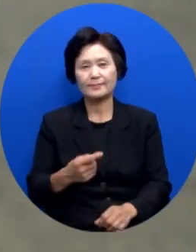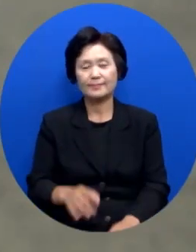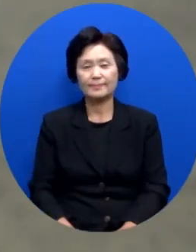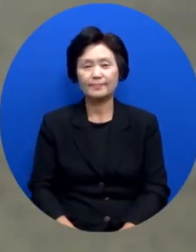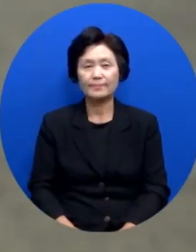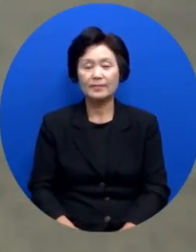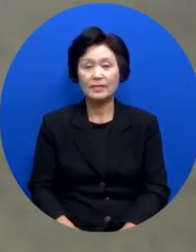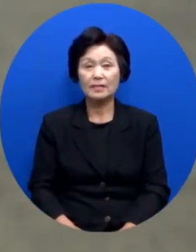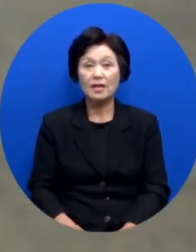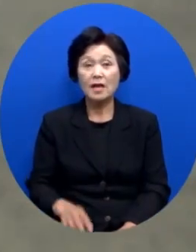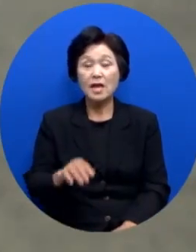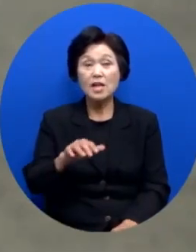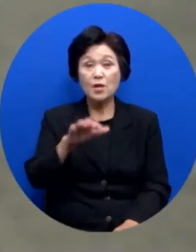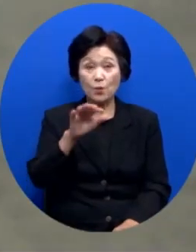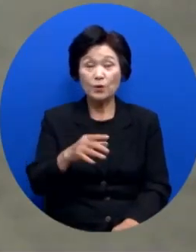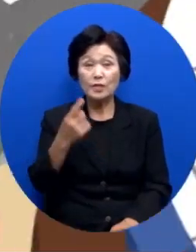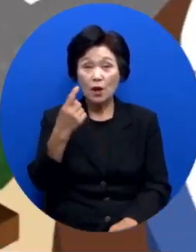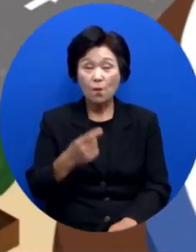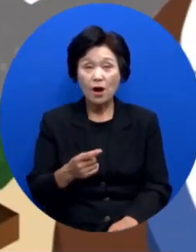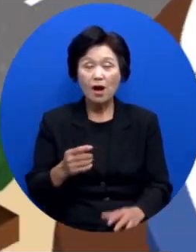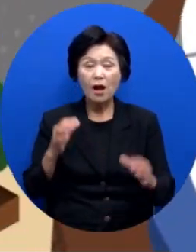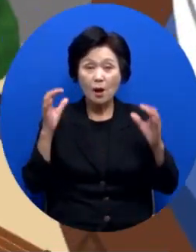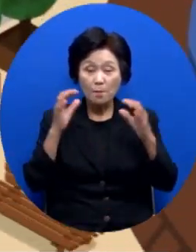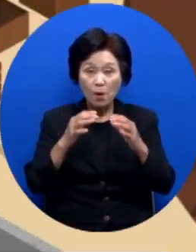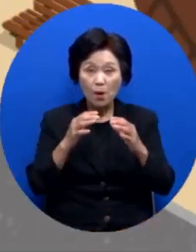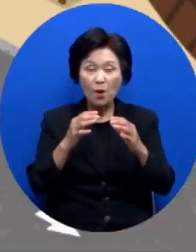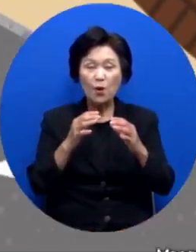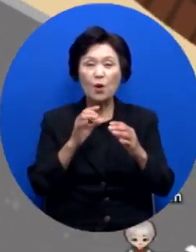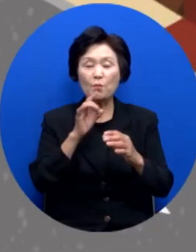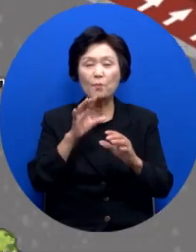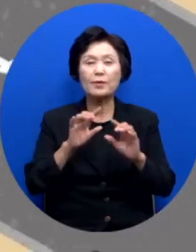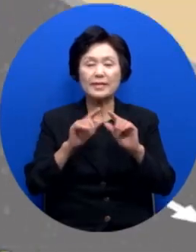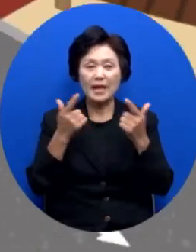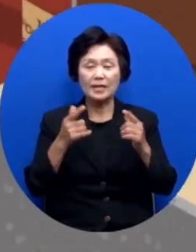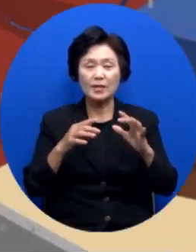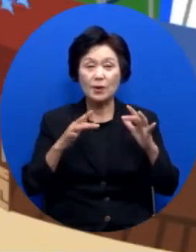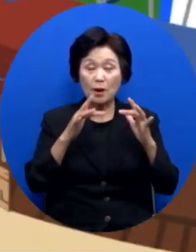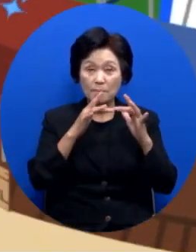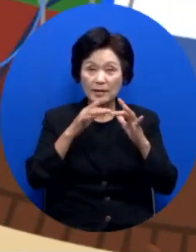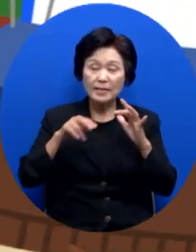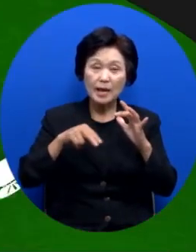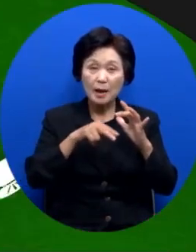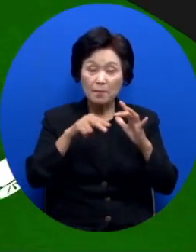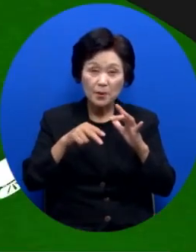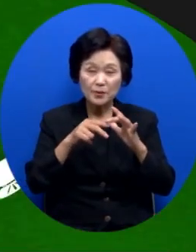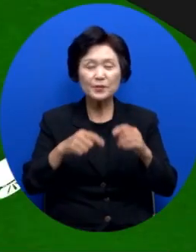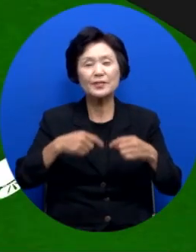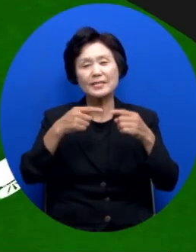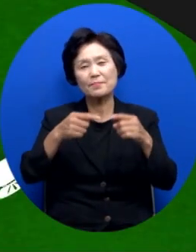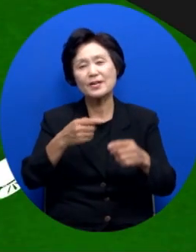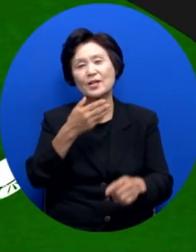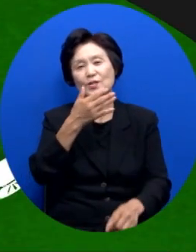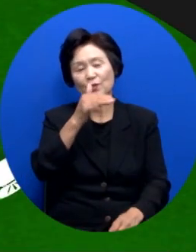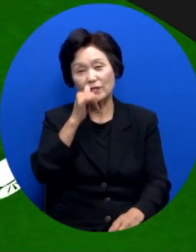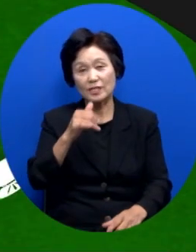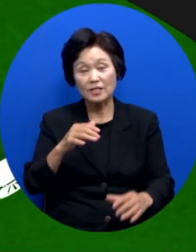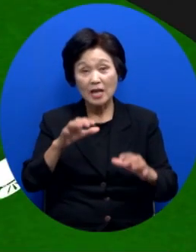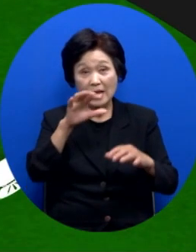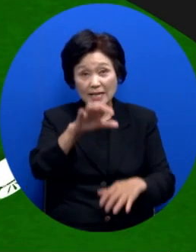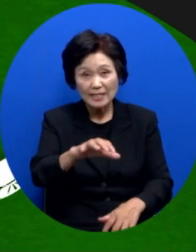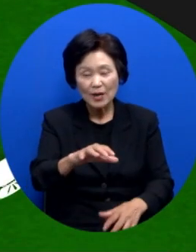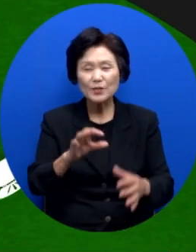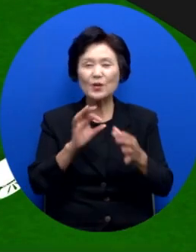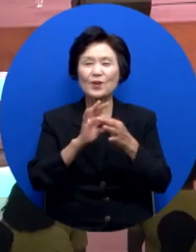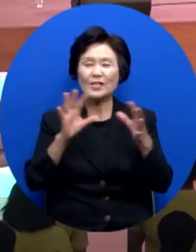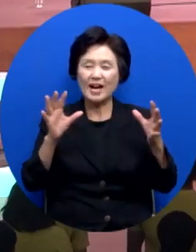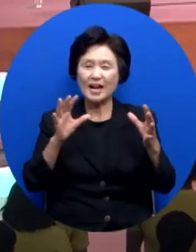2022 코스타 월드는 대면 집회뿐 아니라 메타버스 가상 공간으로 참여할 수 있어 공간의 한계를 뛰어넘고